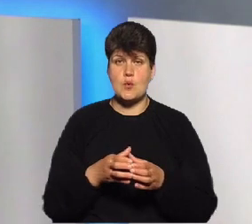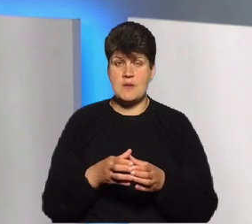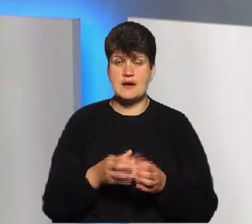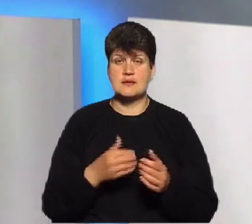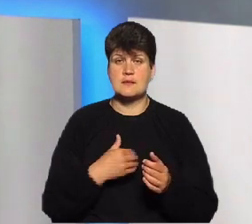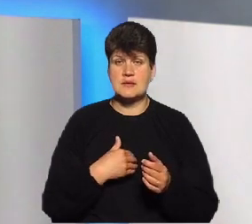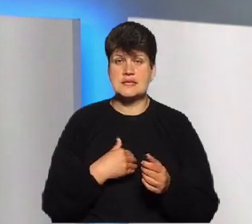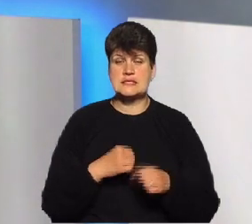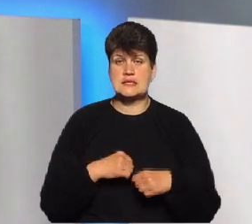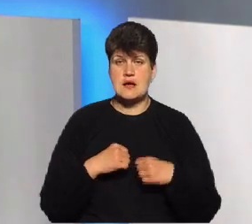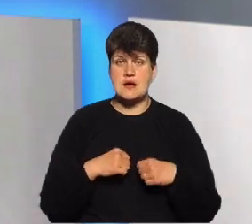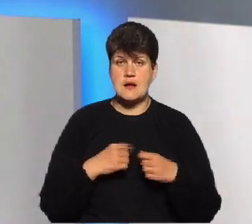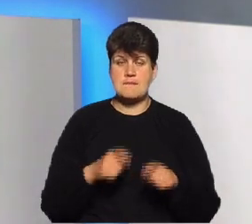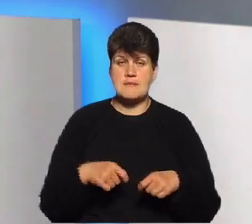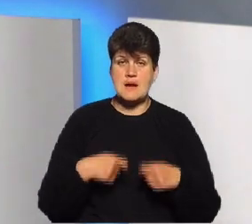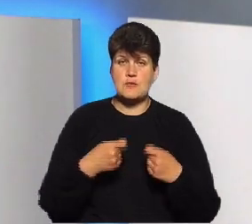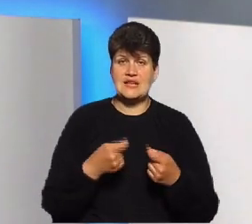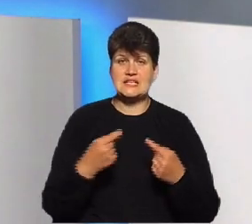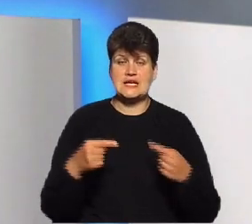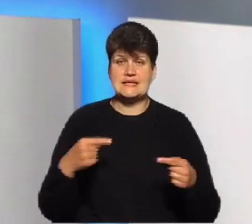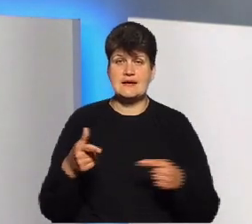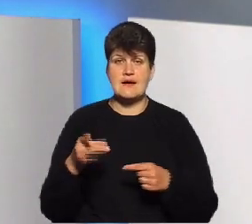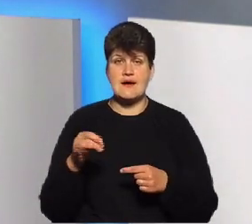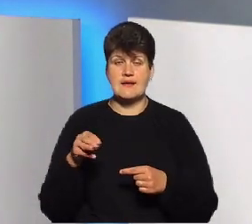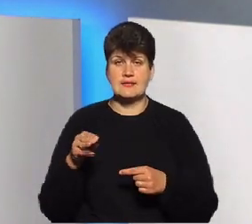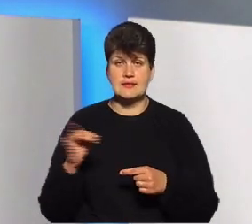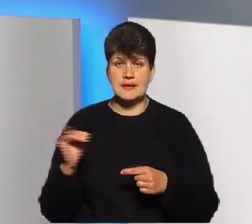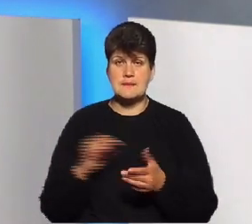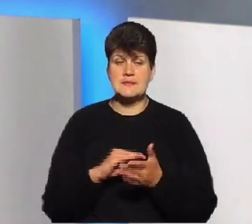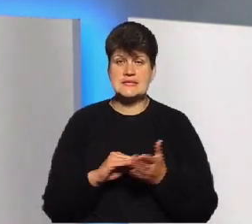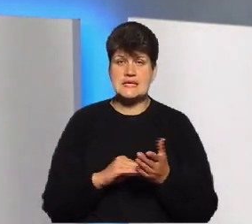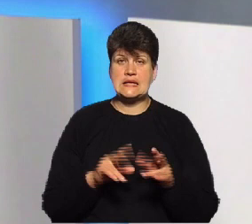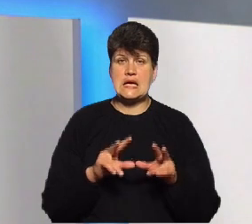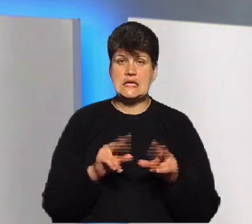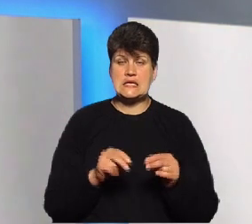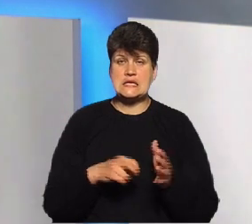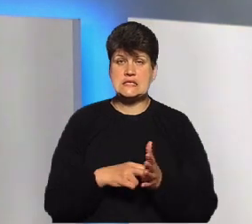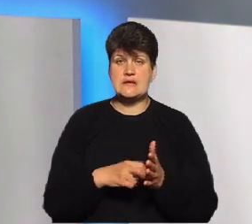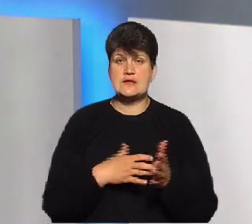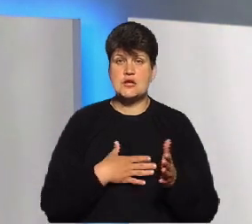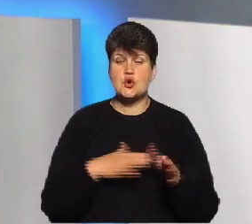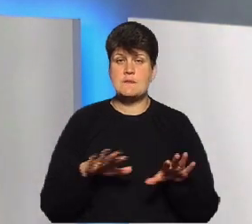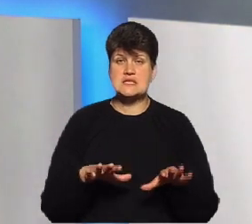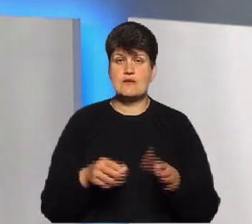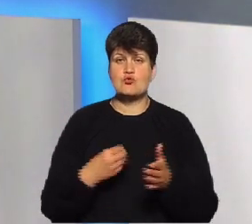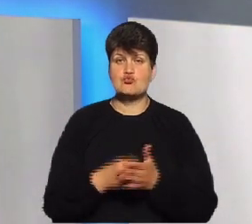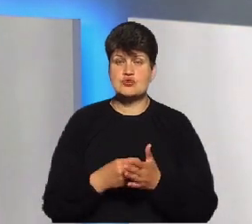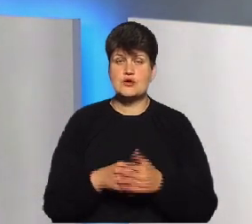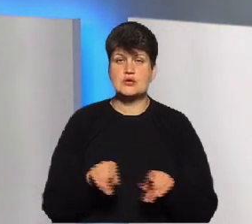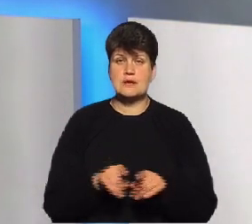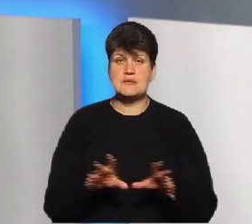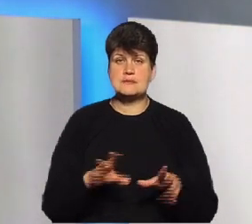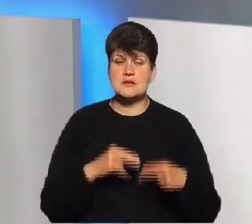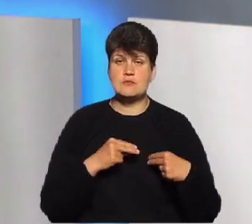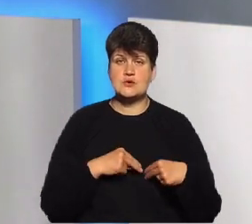стараємося при подачі на ті чи інші гранти, крім того, що писати гарантійні листи від нашого місцевого бюджету. Також ми співпрацюємо з нашою діаспорою,